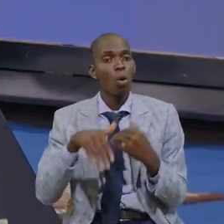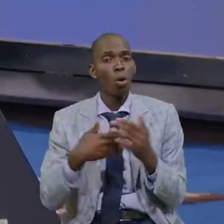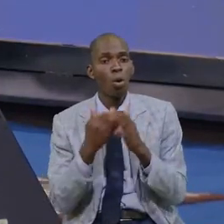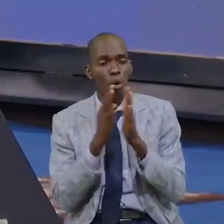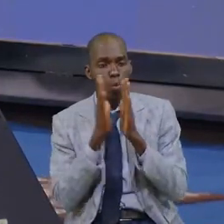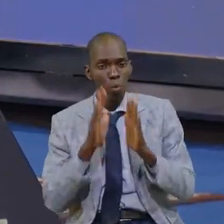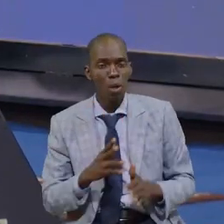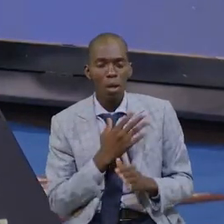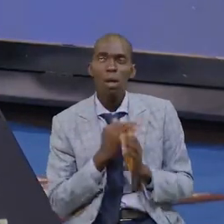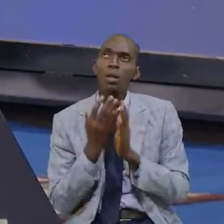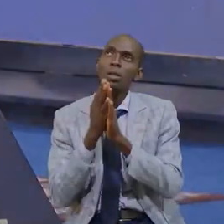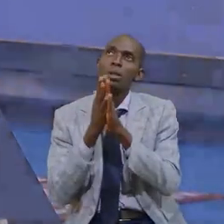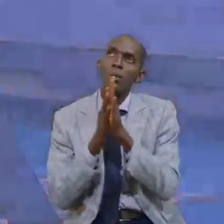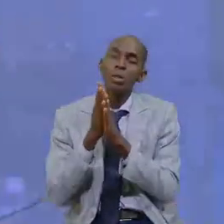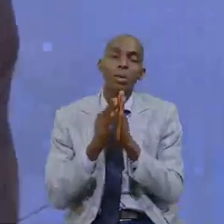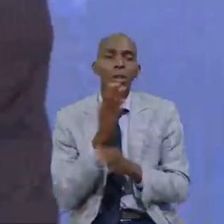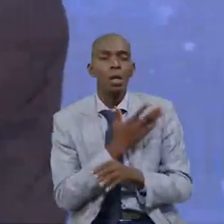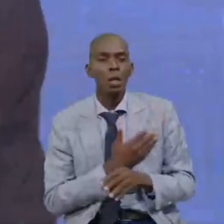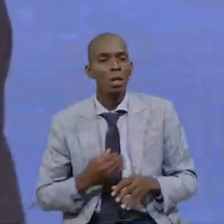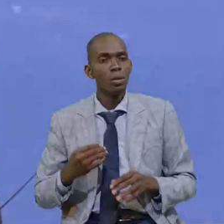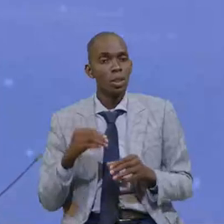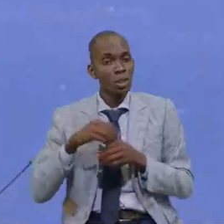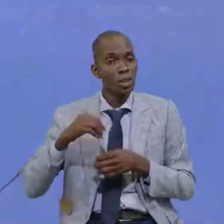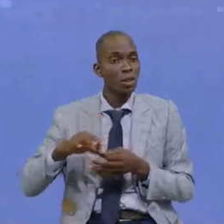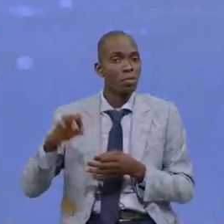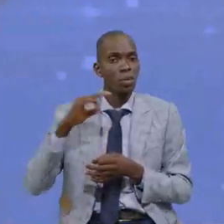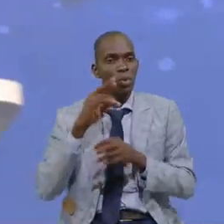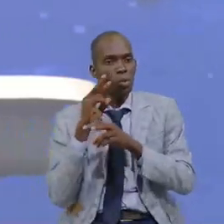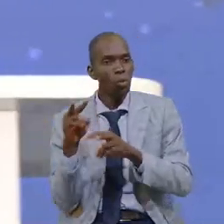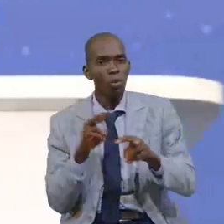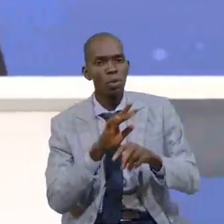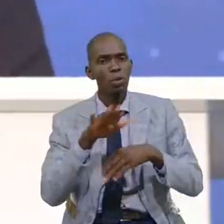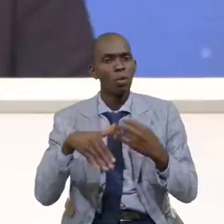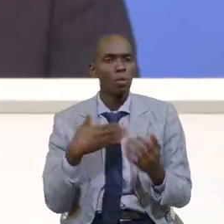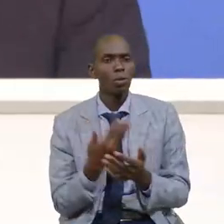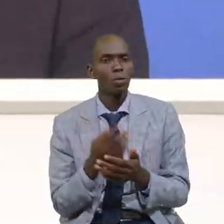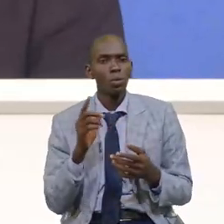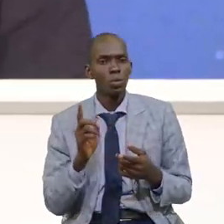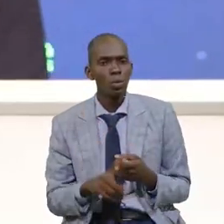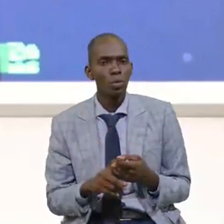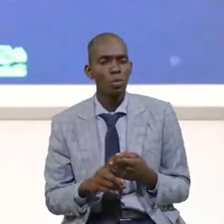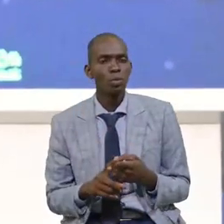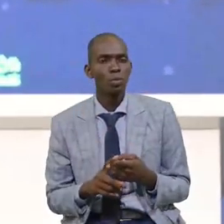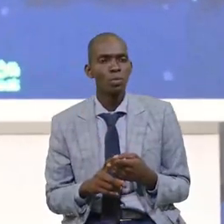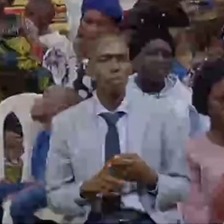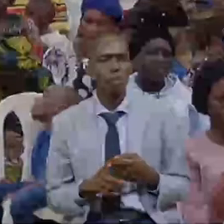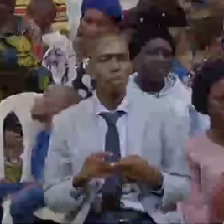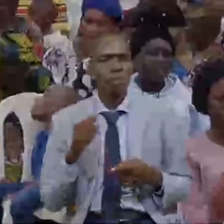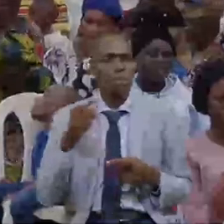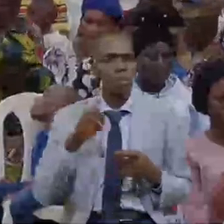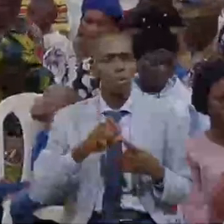supplications. Veillez à cela avec une entière persévérance et priez pour tous les